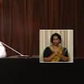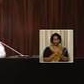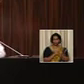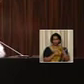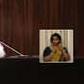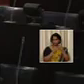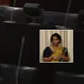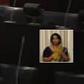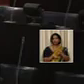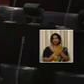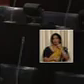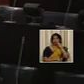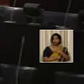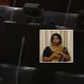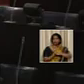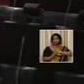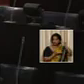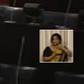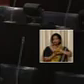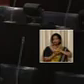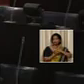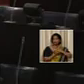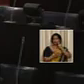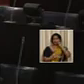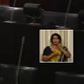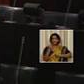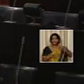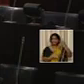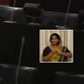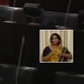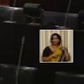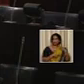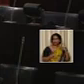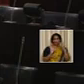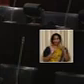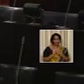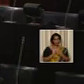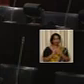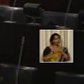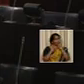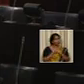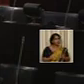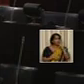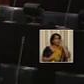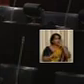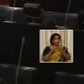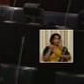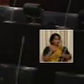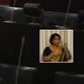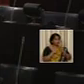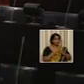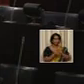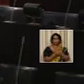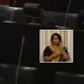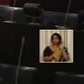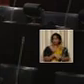මෙන්න මේ වගේ මිනිස්සුන් පැටවීම මිනිස්සු මිනිස් වෙළඳාම තමයි මේ සිද්ධ කරන්නේ. එතකොට මෙන්න මේ මිනිස් වෙළඳාම අත්තරක් කිරීම